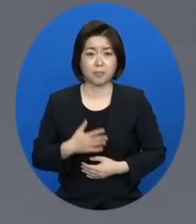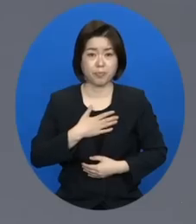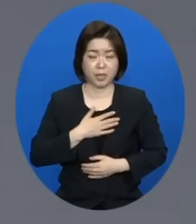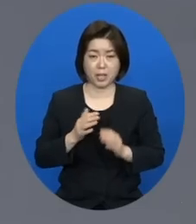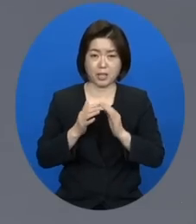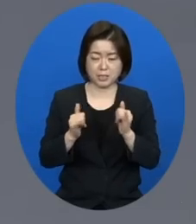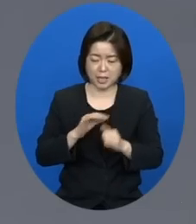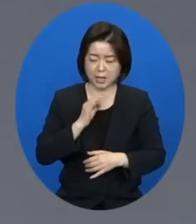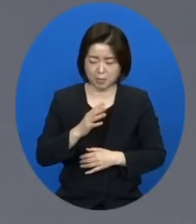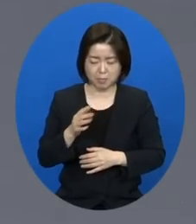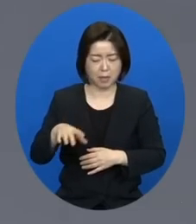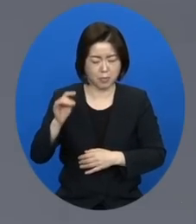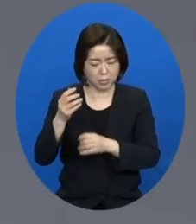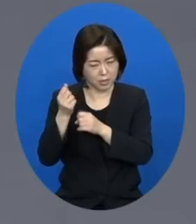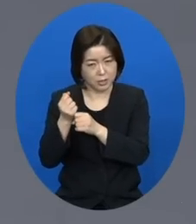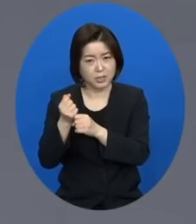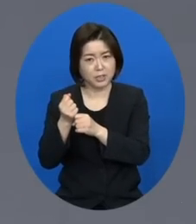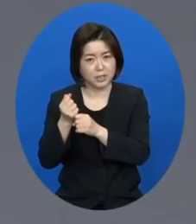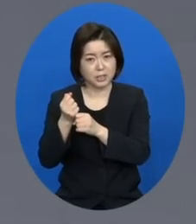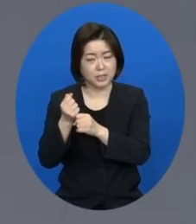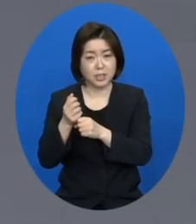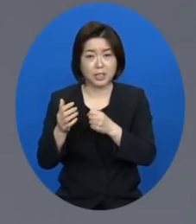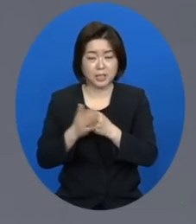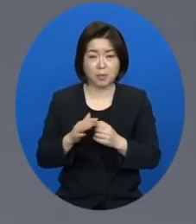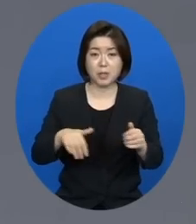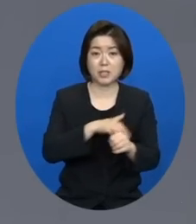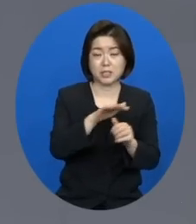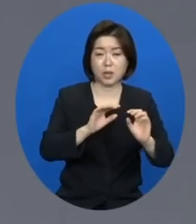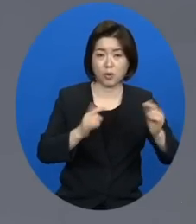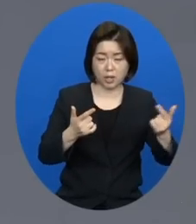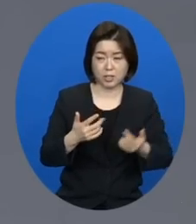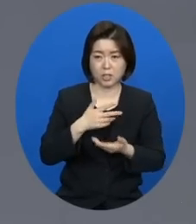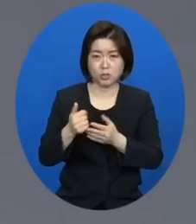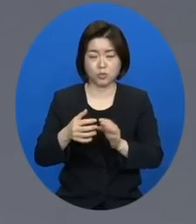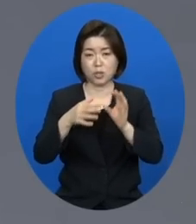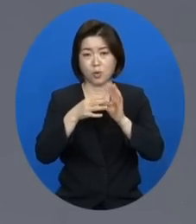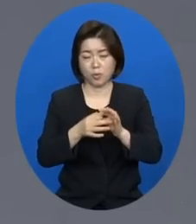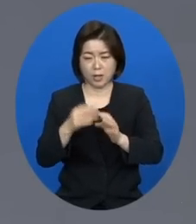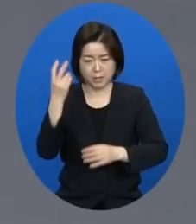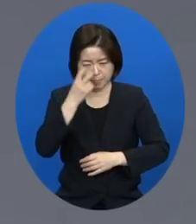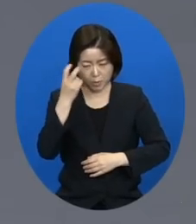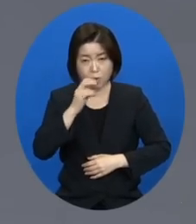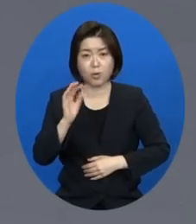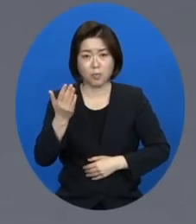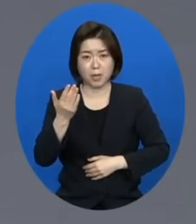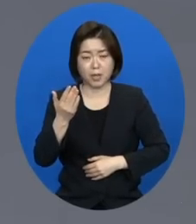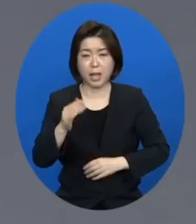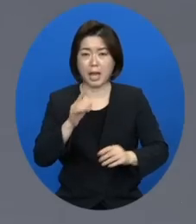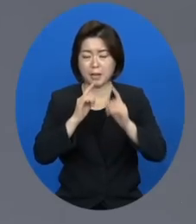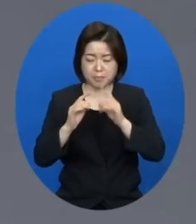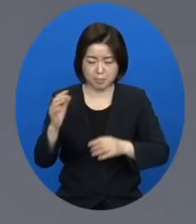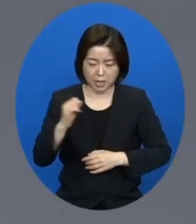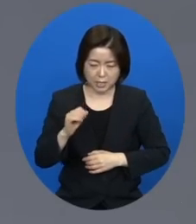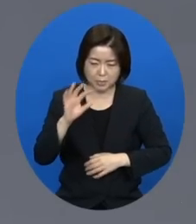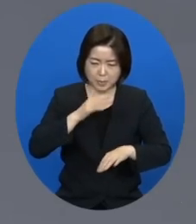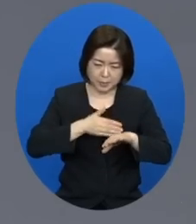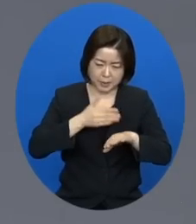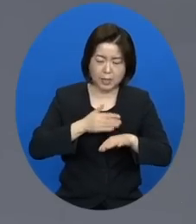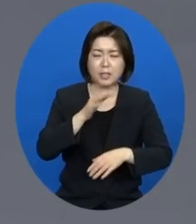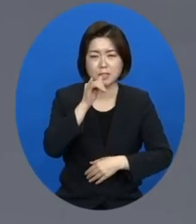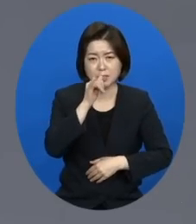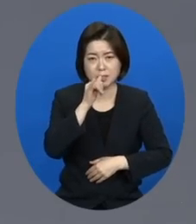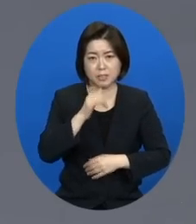사람을 너무 의지했다. 그래서 이제는 상황이 아니라 주님과의 관계를 점검하게 하신 거예요. 말씀으로 자신을